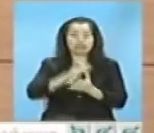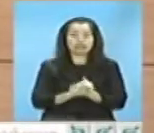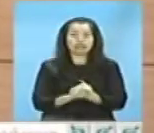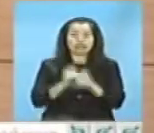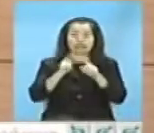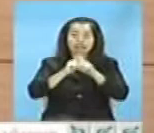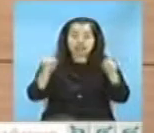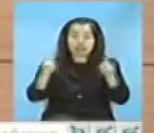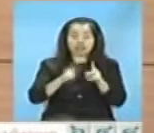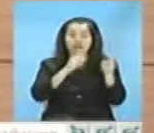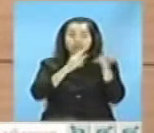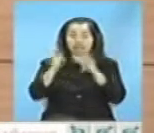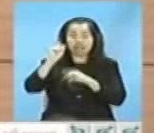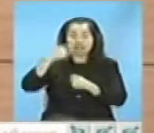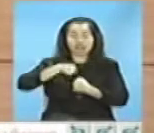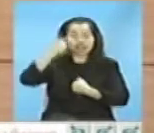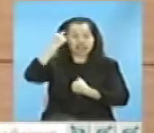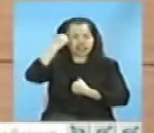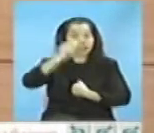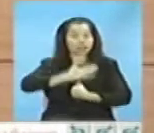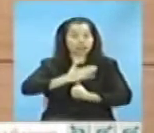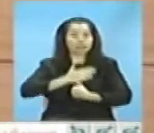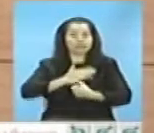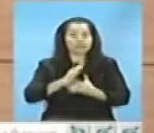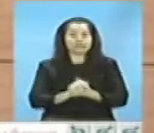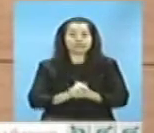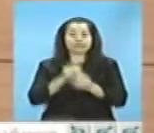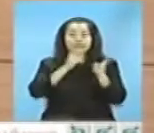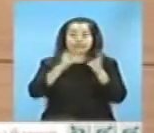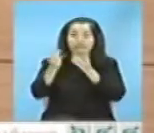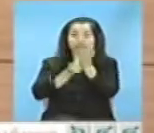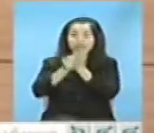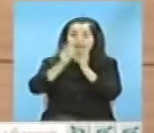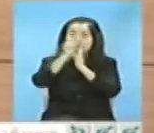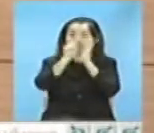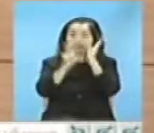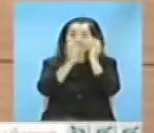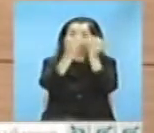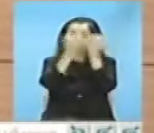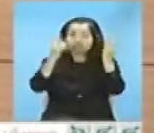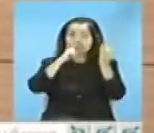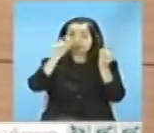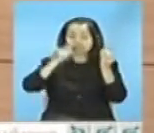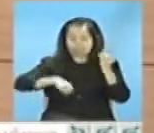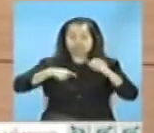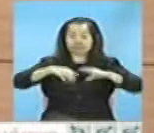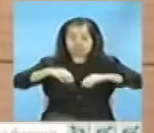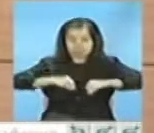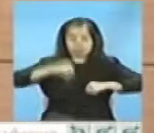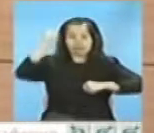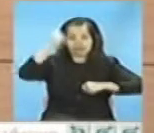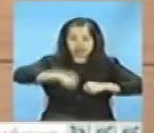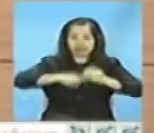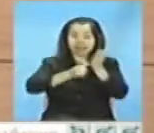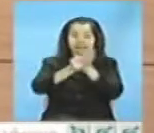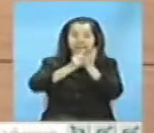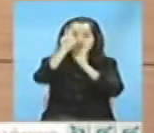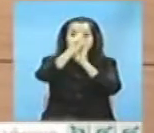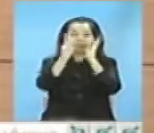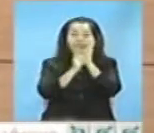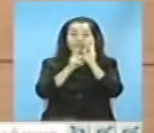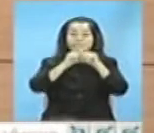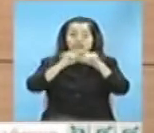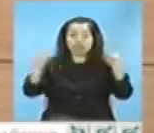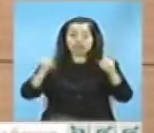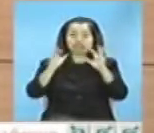แต่อย่างไรก็ตามผมคิดว่าการแก้รัฐธรรมนูญนั้นผมยอมรับว่าสมควรแก้นะครับสาระในคว